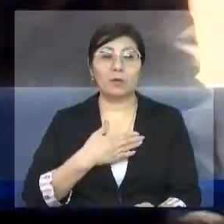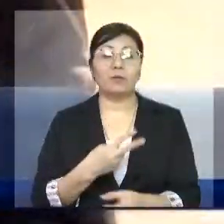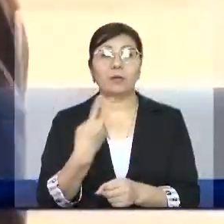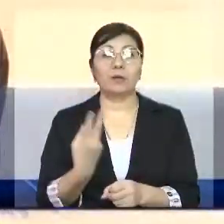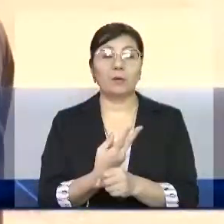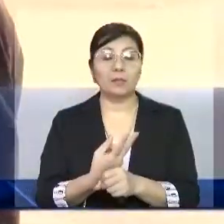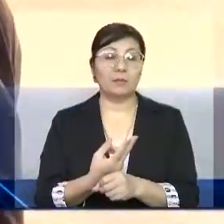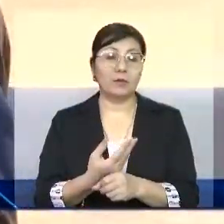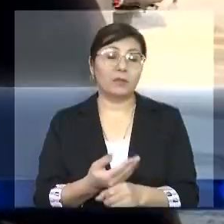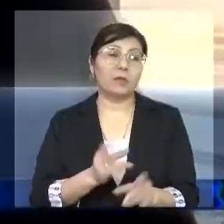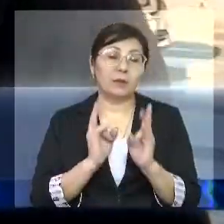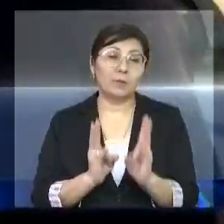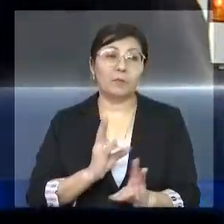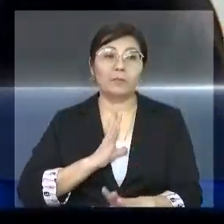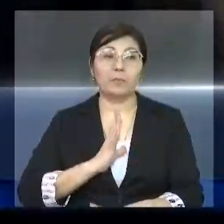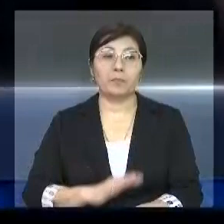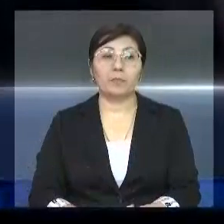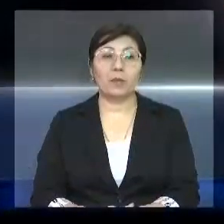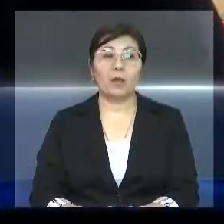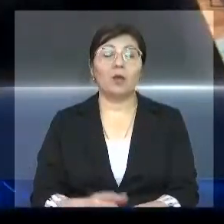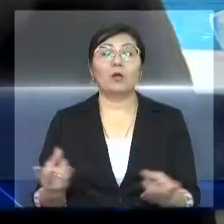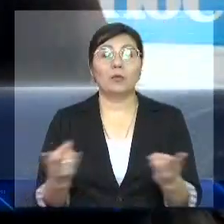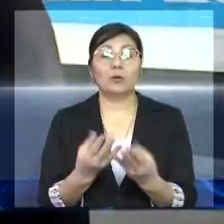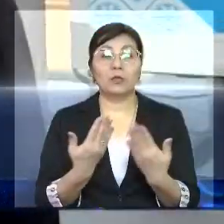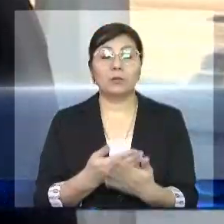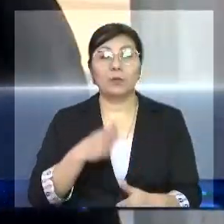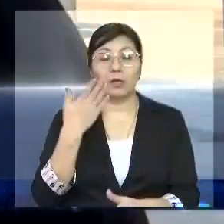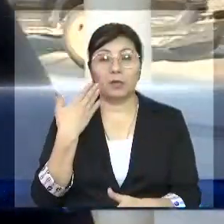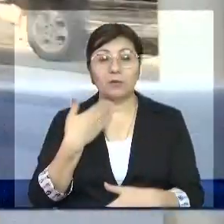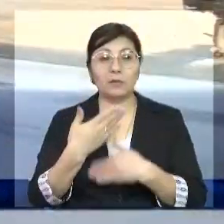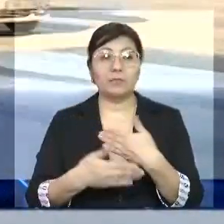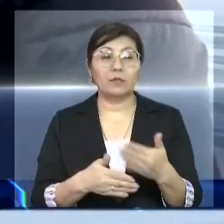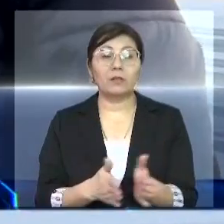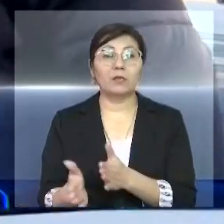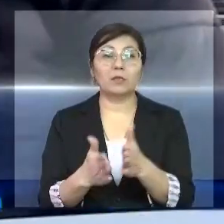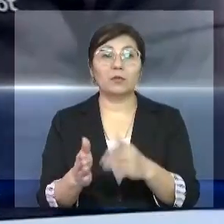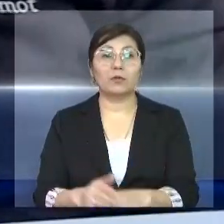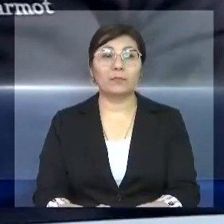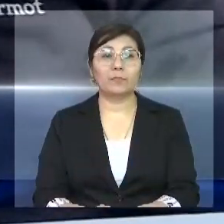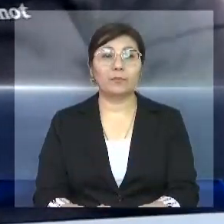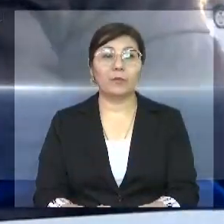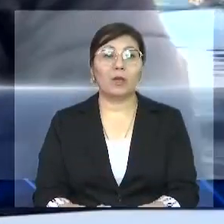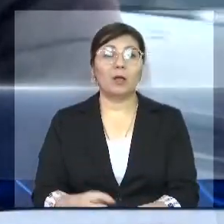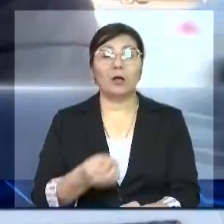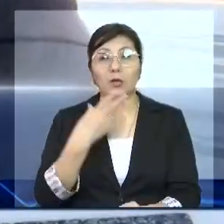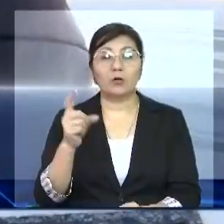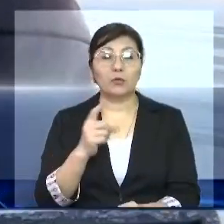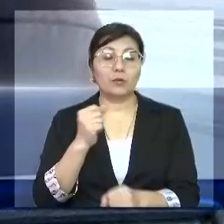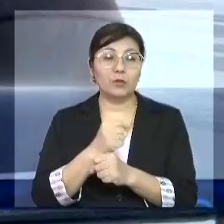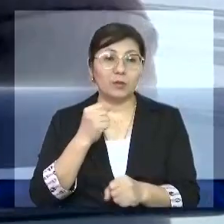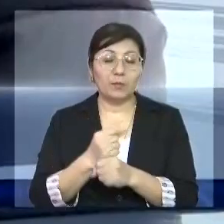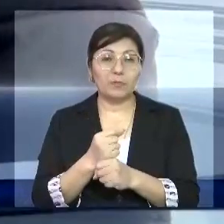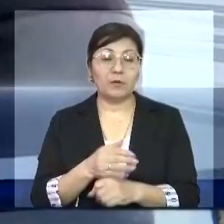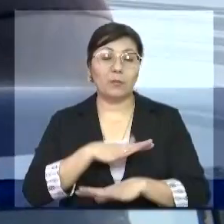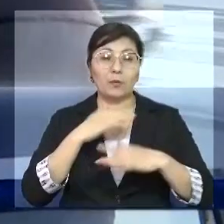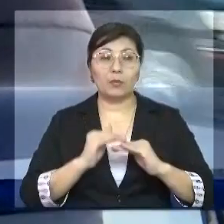раза чуть не задавили. Конечно, нужны. Теперь легче станет переходить дорогу. Здорово, что установили светофор.